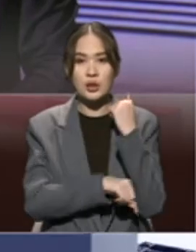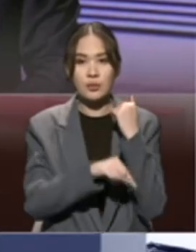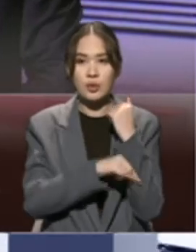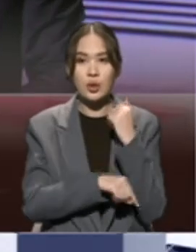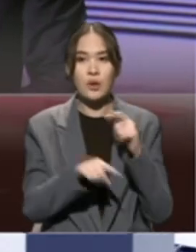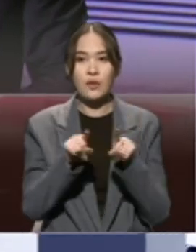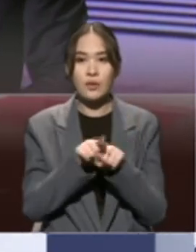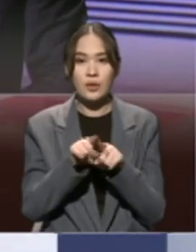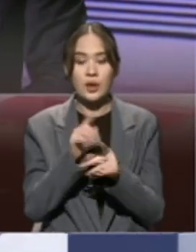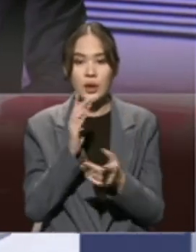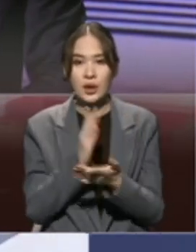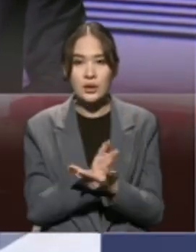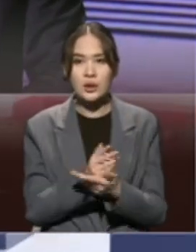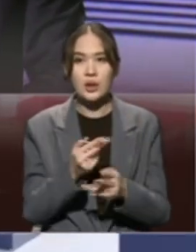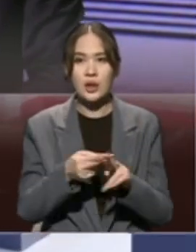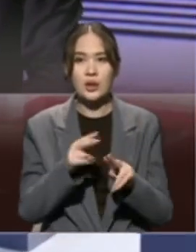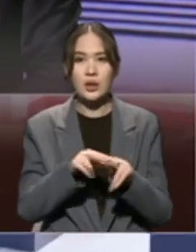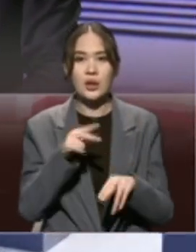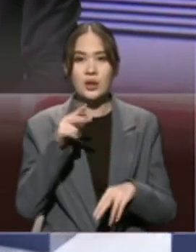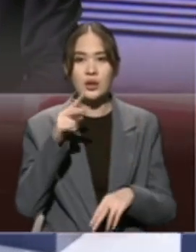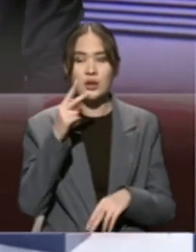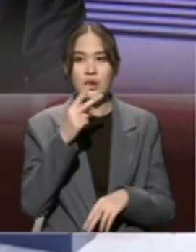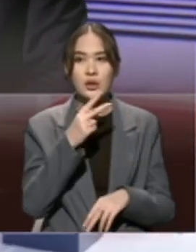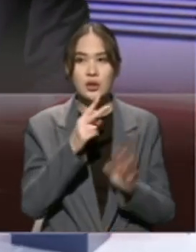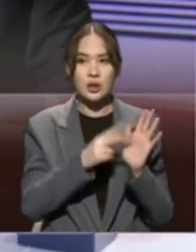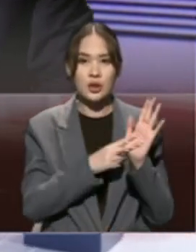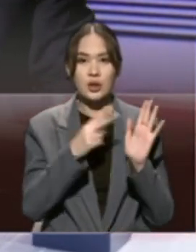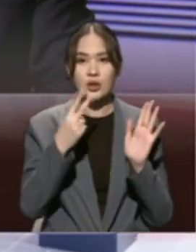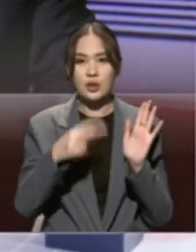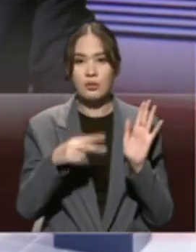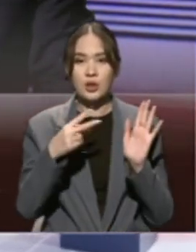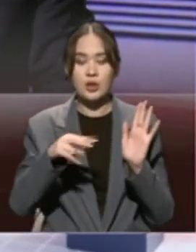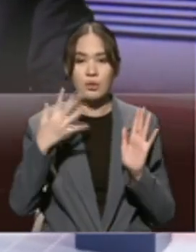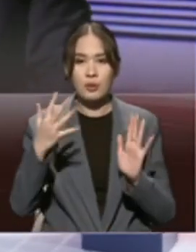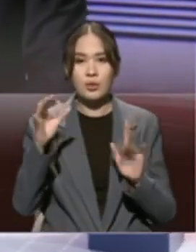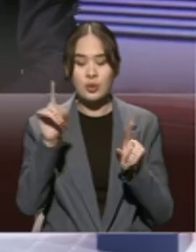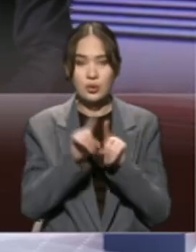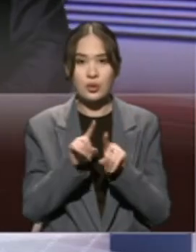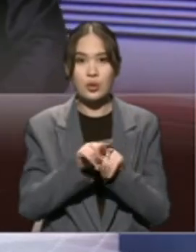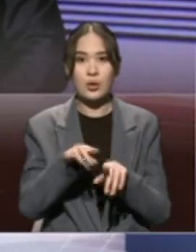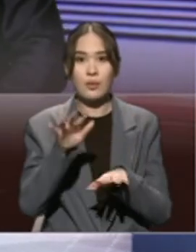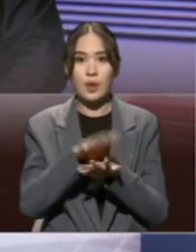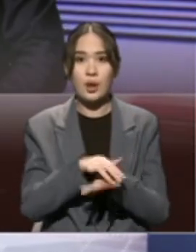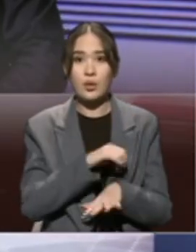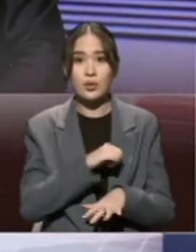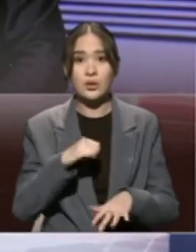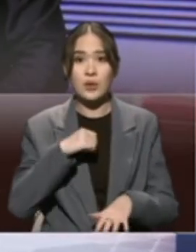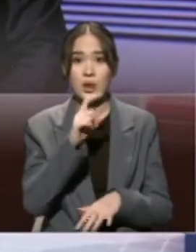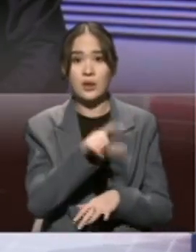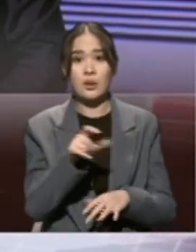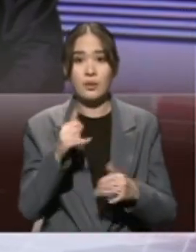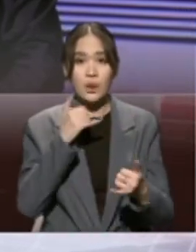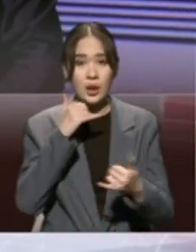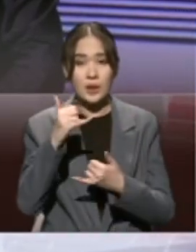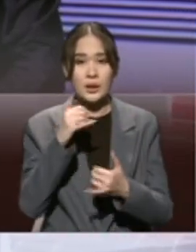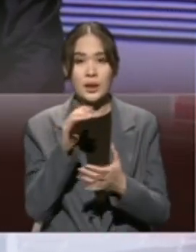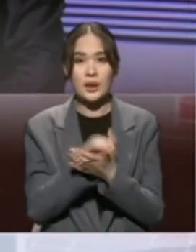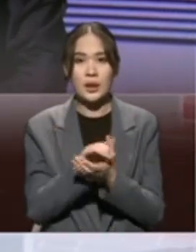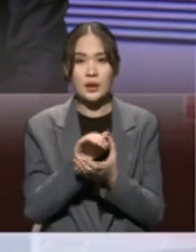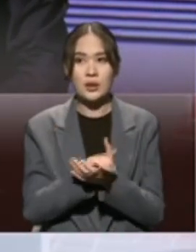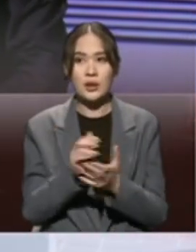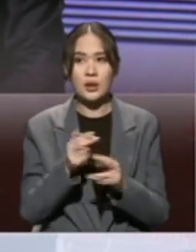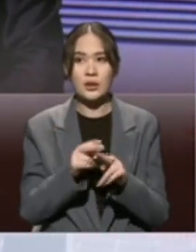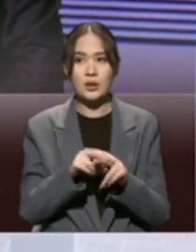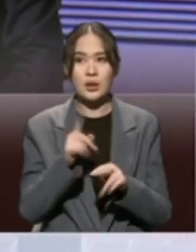кетеді. Тура сол 7-20-25-те де солай. Мысалға банктен ана кейде өзіме хабарласады адамдар, өзімнің таныстарым. Дәулет,